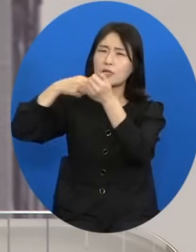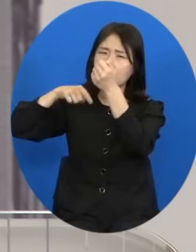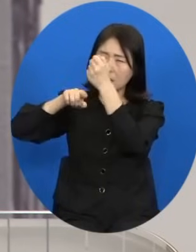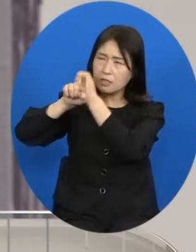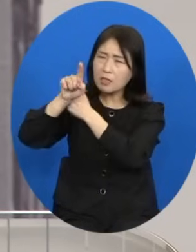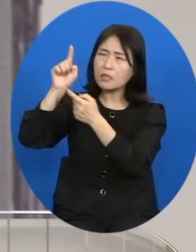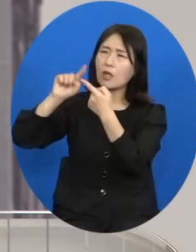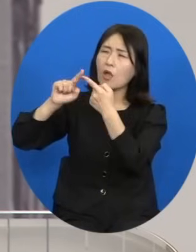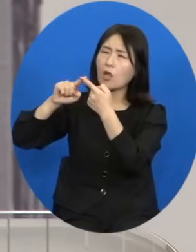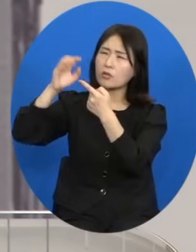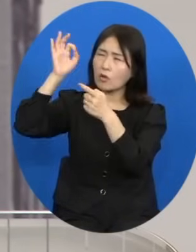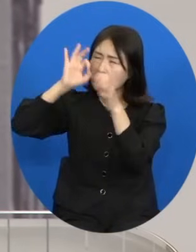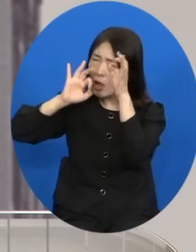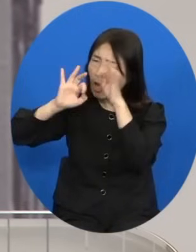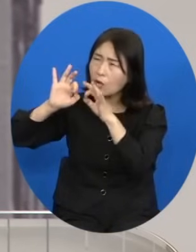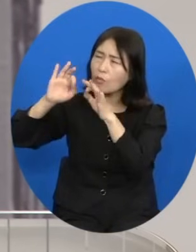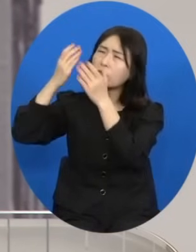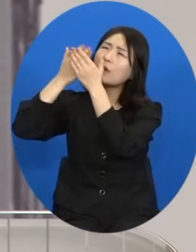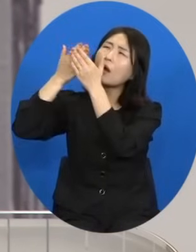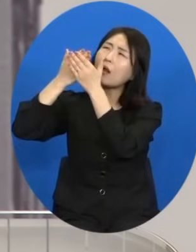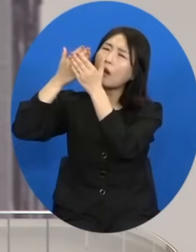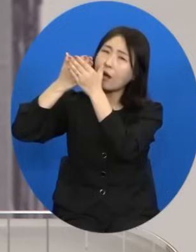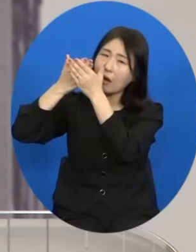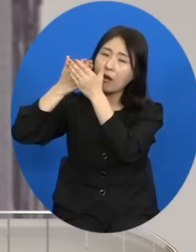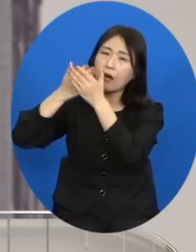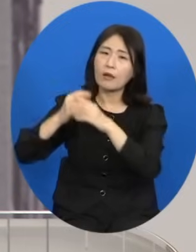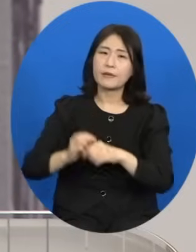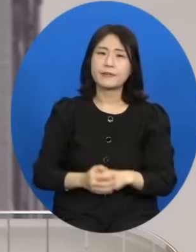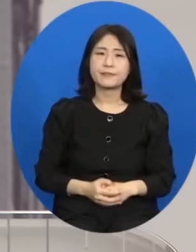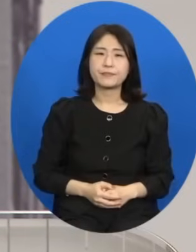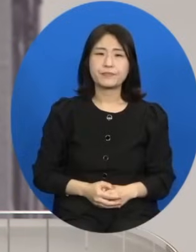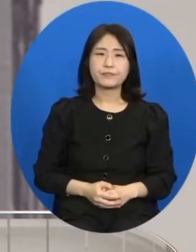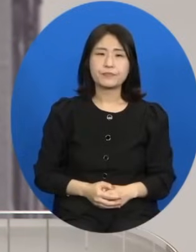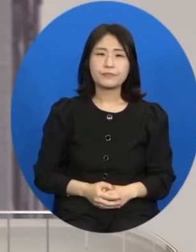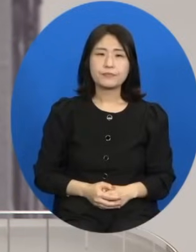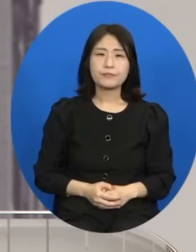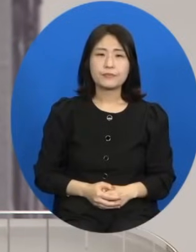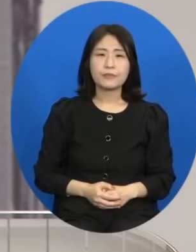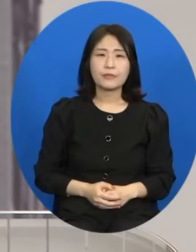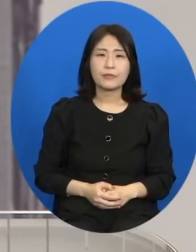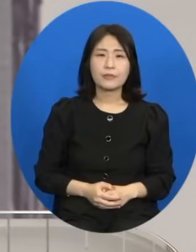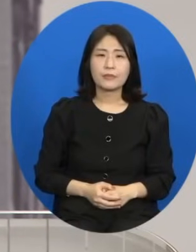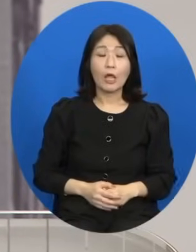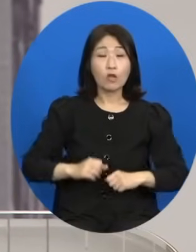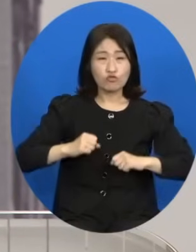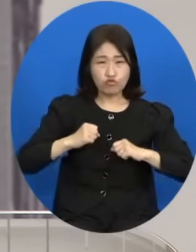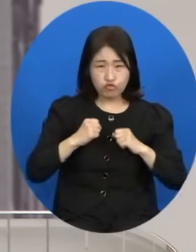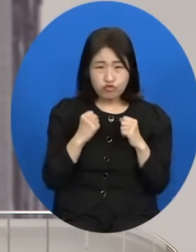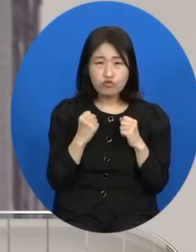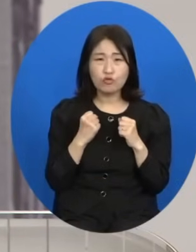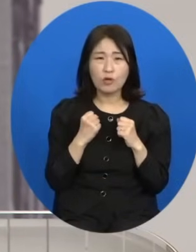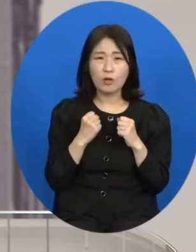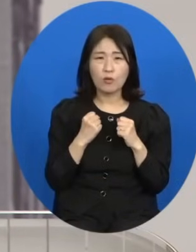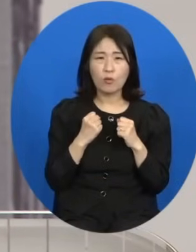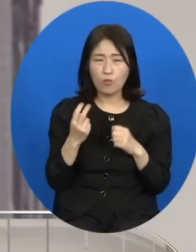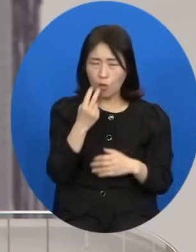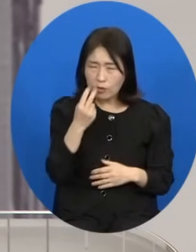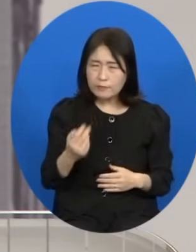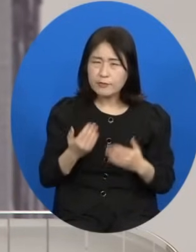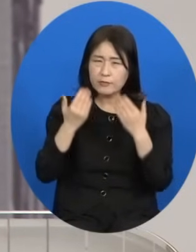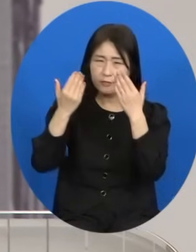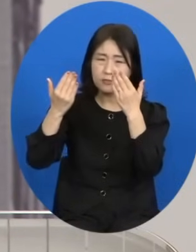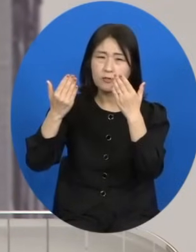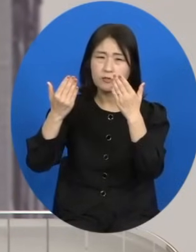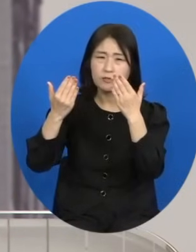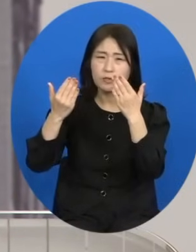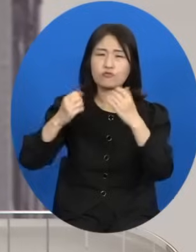구했어요 내 뜻대로 하지 않았어요 그리고 그 뜻이 분별이 되면 순종했습니다 목숨을 걸고 살서 순종했어요